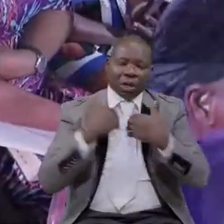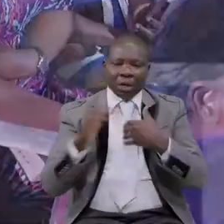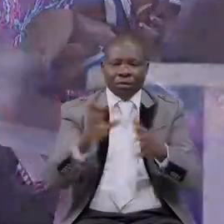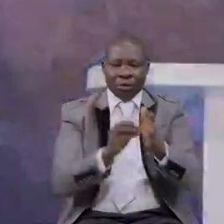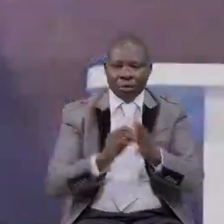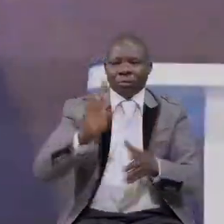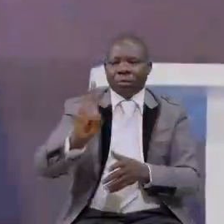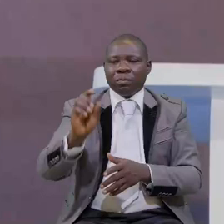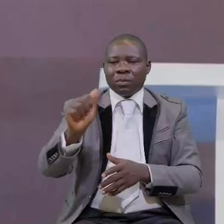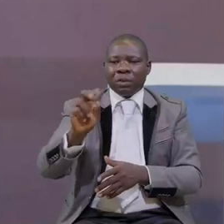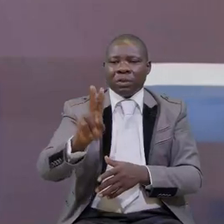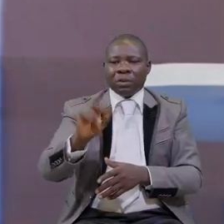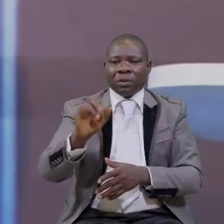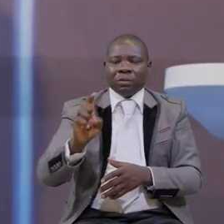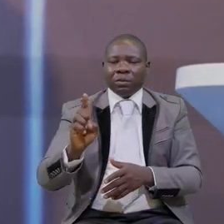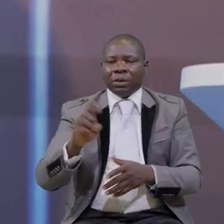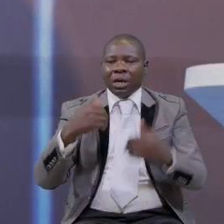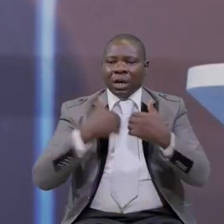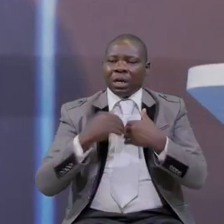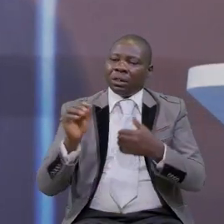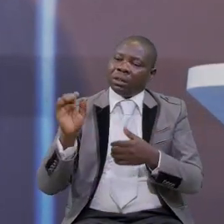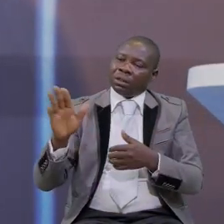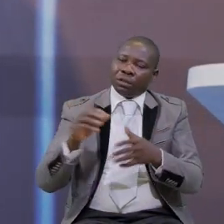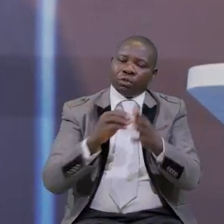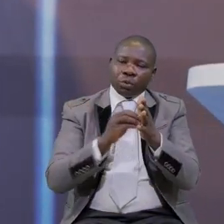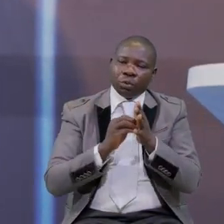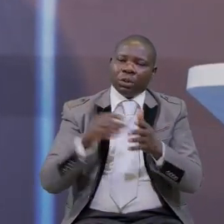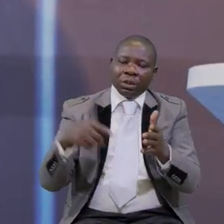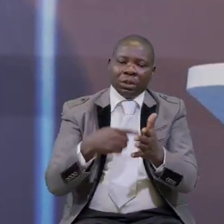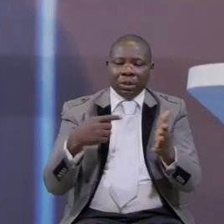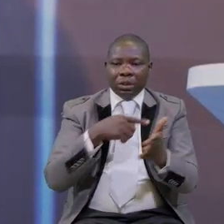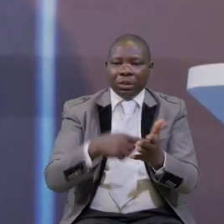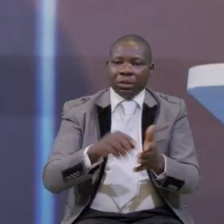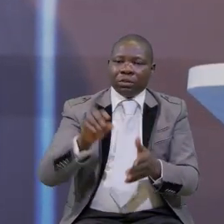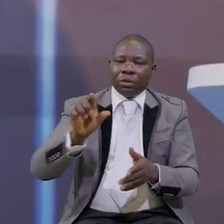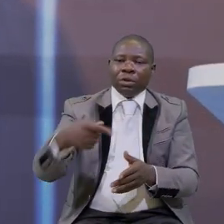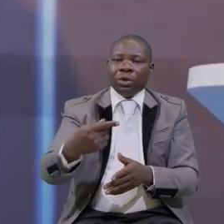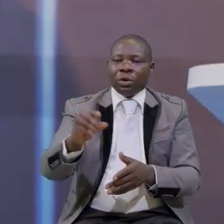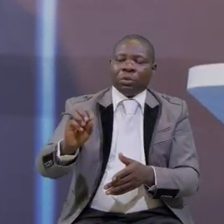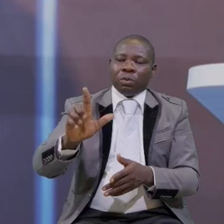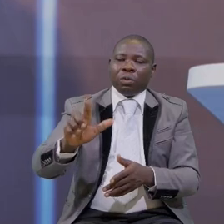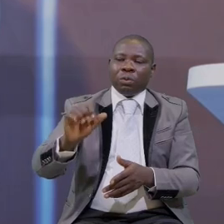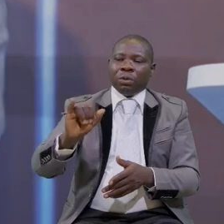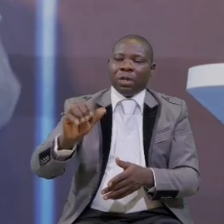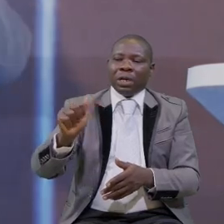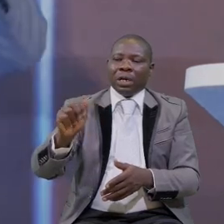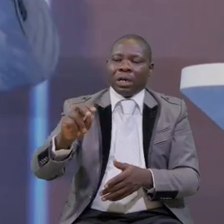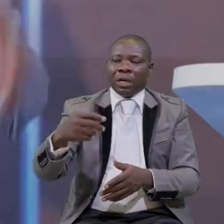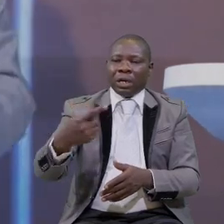David avait reçu pour lui ce Goliath, ce lion, ce ours